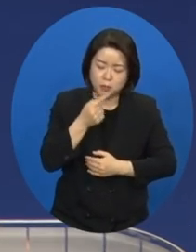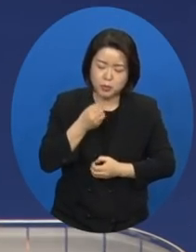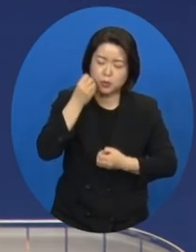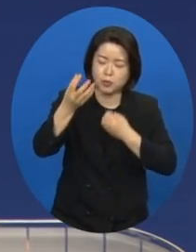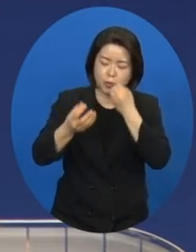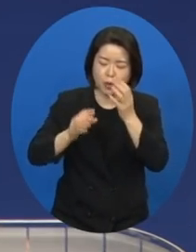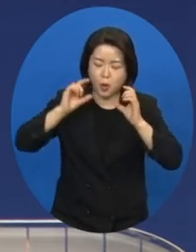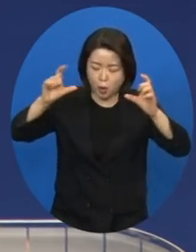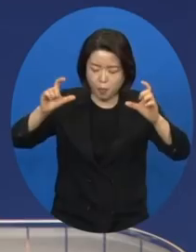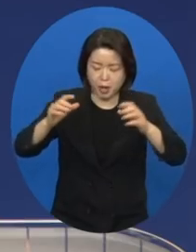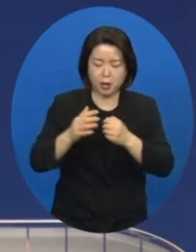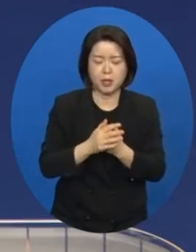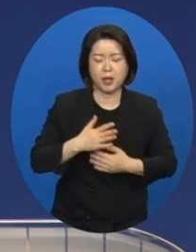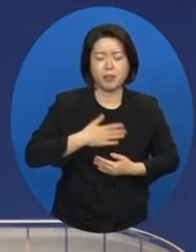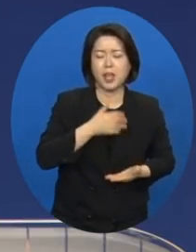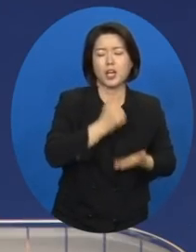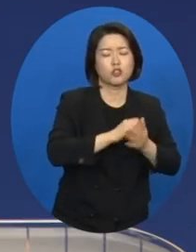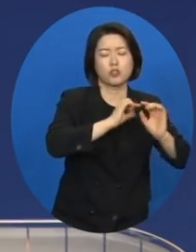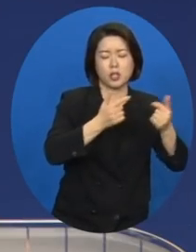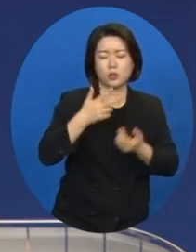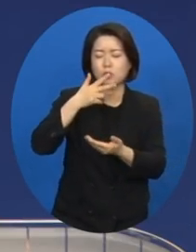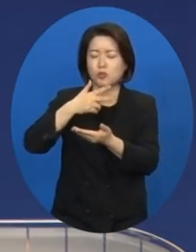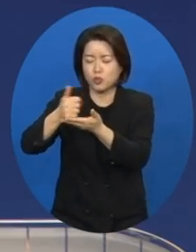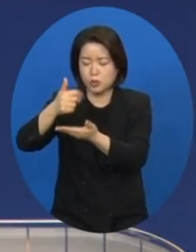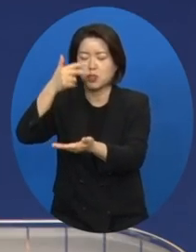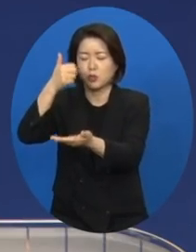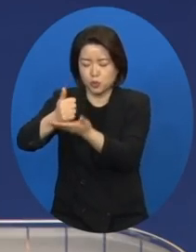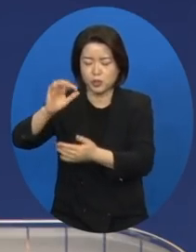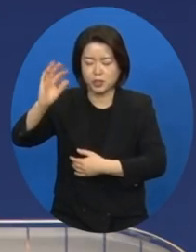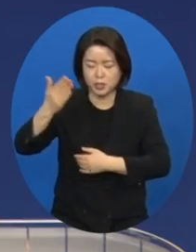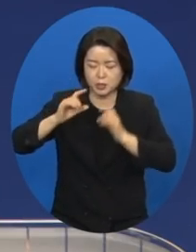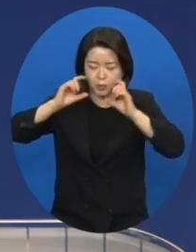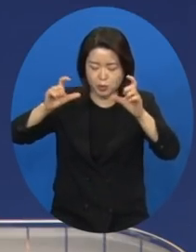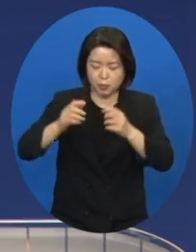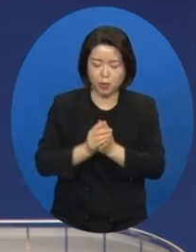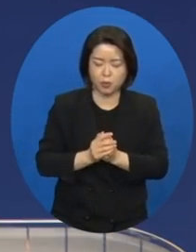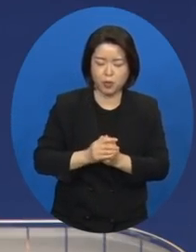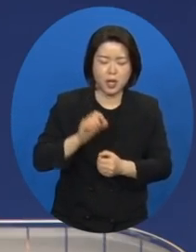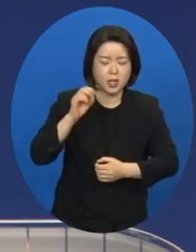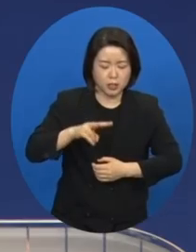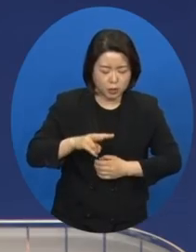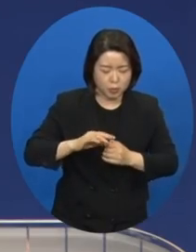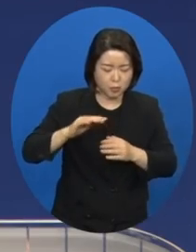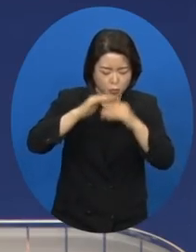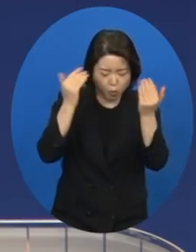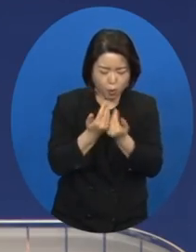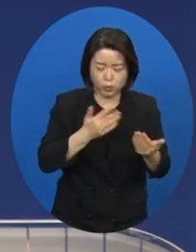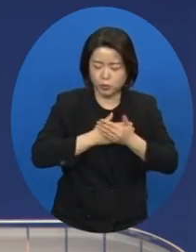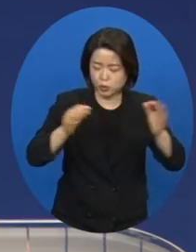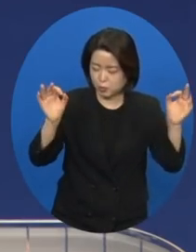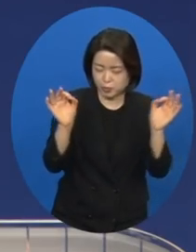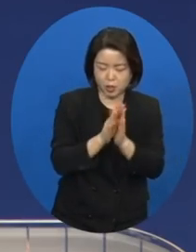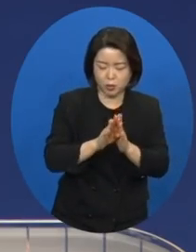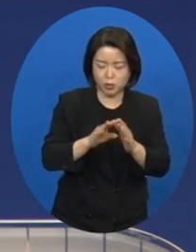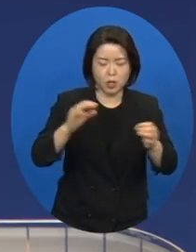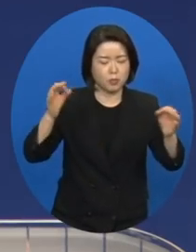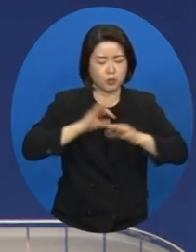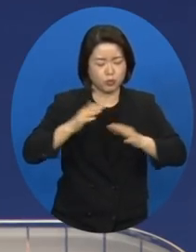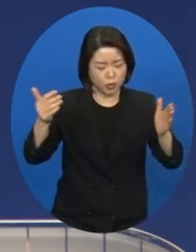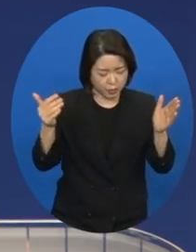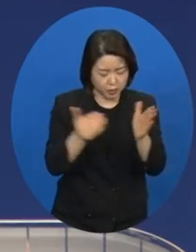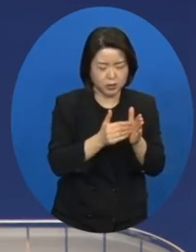선포하며 내가 주인이 아니라 주님이 주인 되심을 선포하며 그리하여서 모든 두려움이 떠나가고 두려움이 끝나며